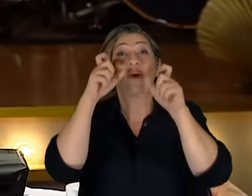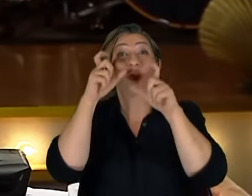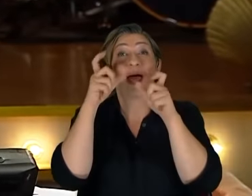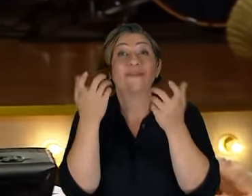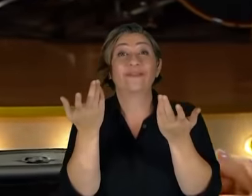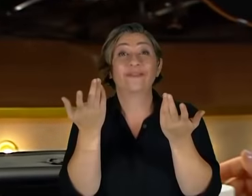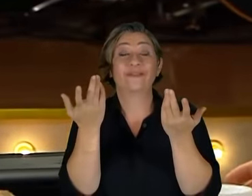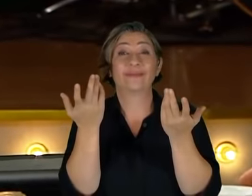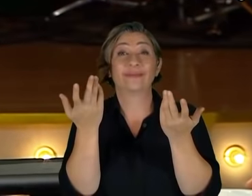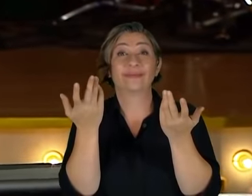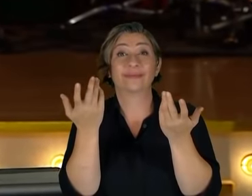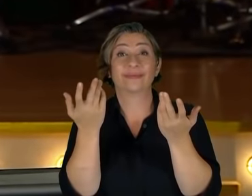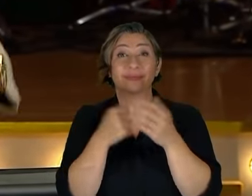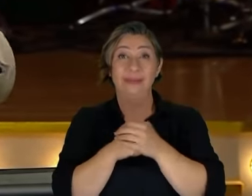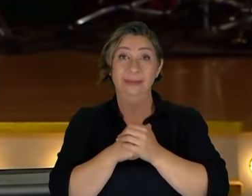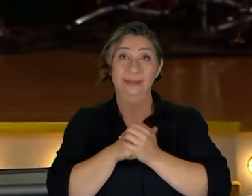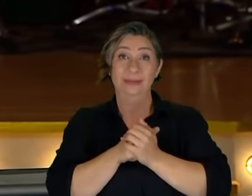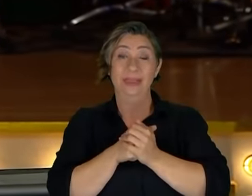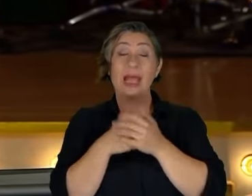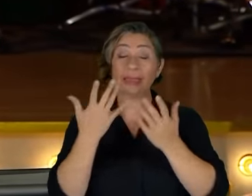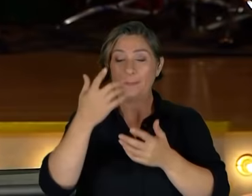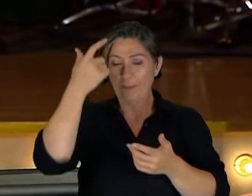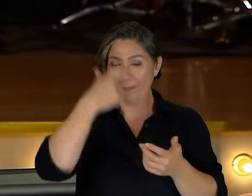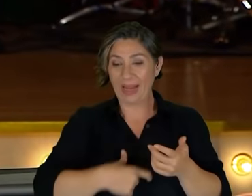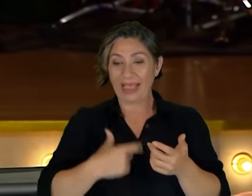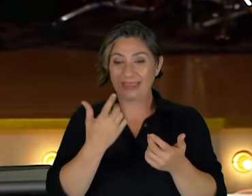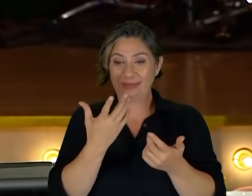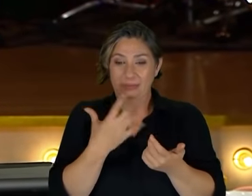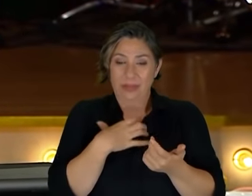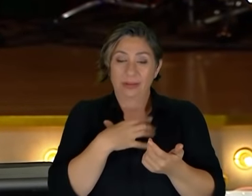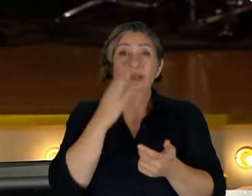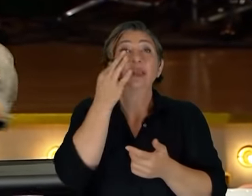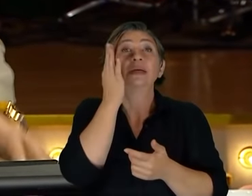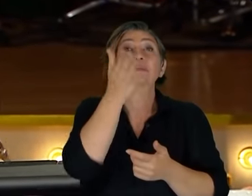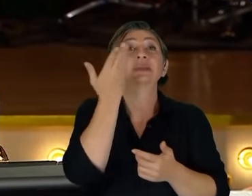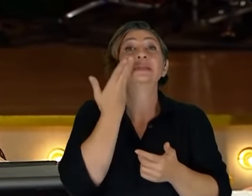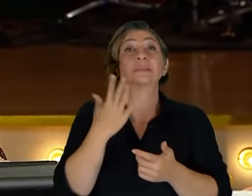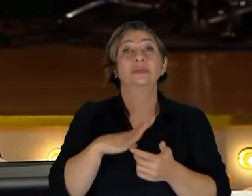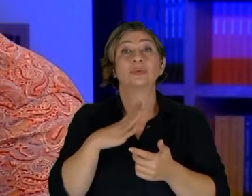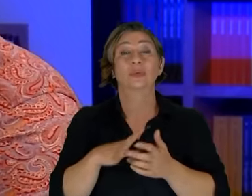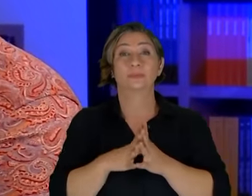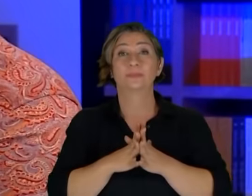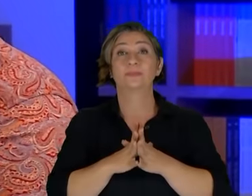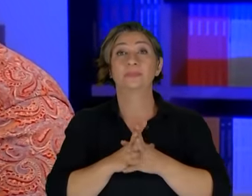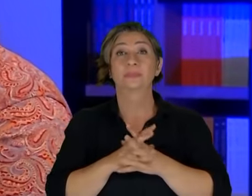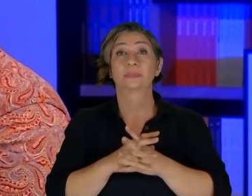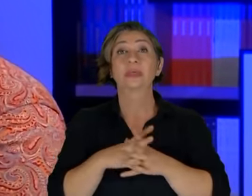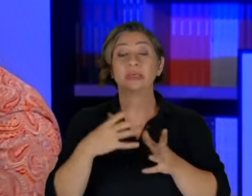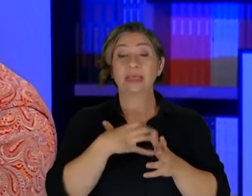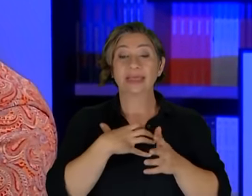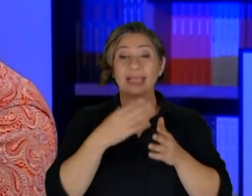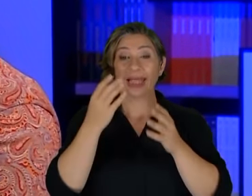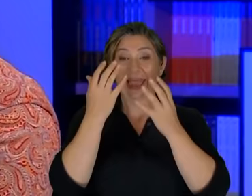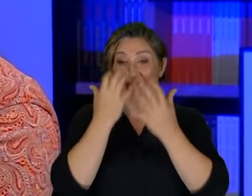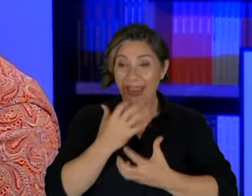filan selfiliyoruz bir kişiyi. Bir de artık birey seyircimiz bir birey yani. Senin seyircin de öyle. Hepsi kendi ilgi ve